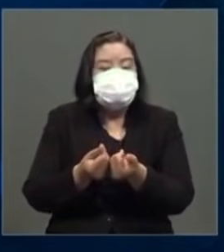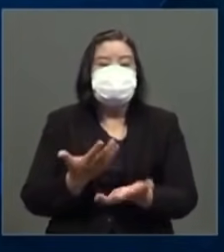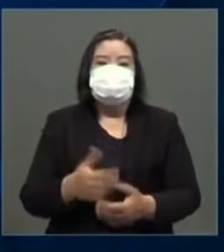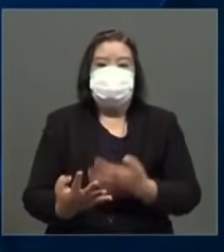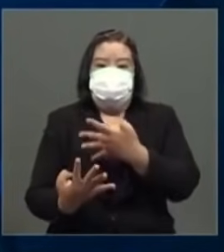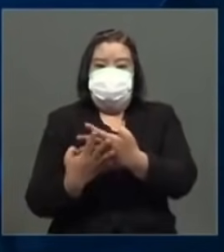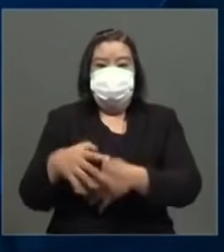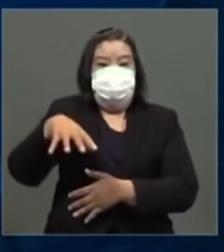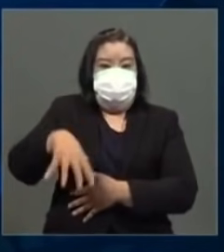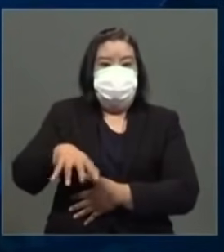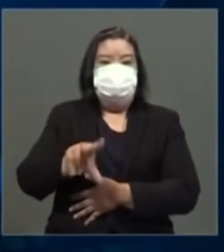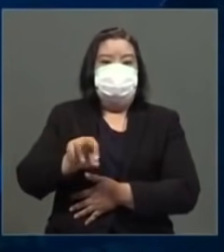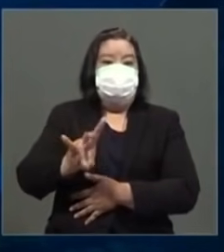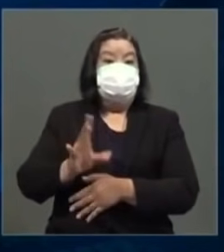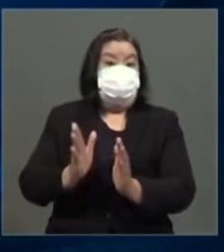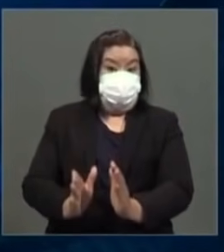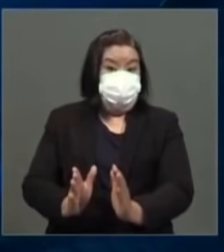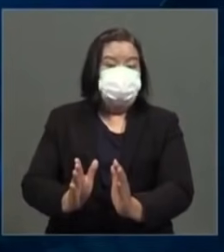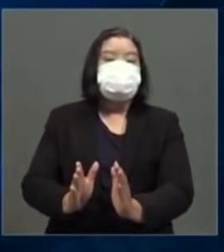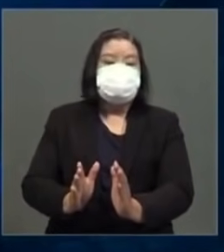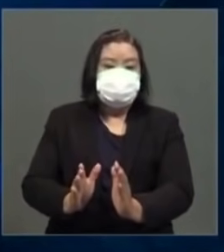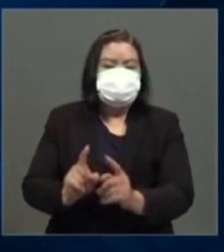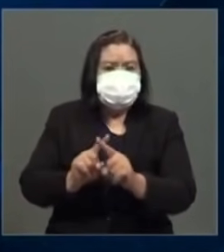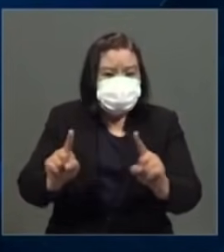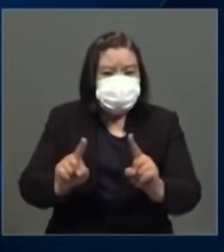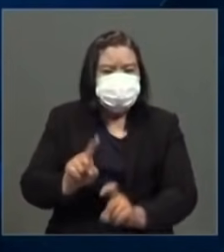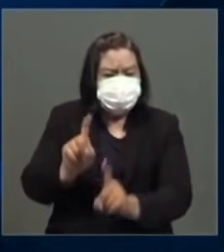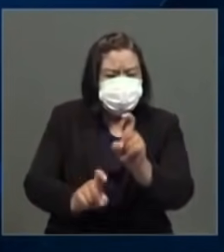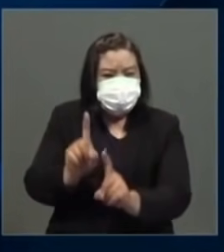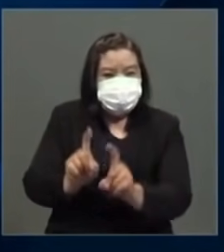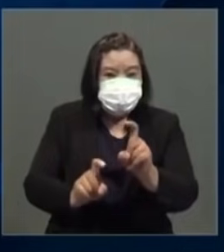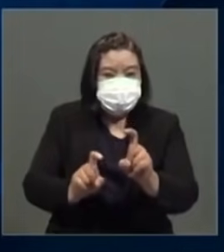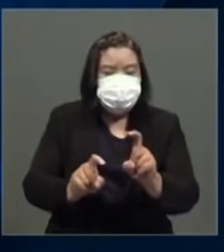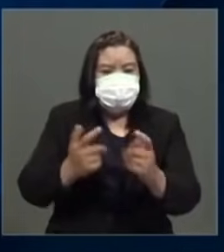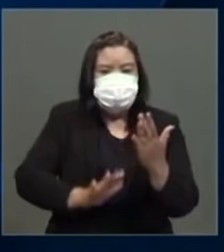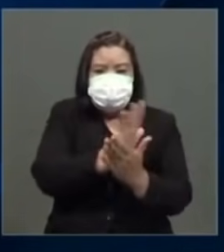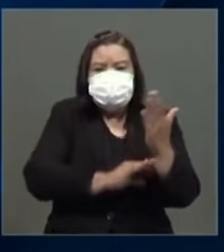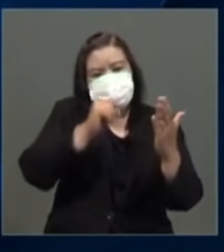37นะครับอันนี้ก็ส่วนการเสียชีวิตก็กระจายกันไปนะครับ